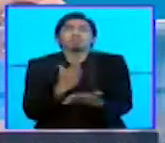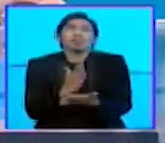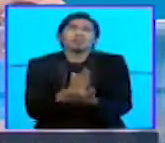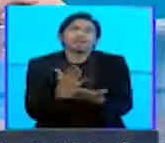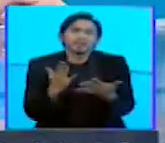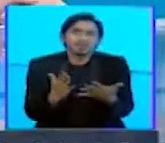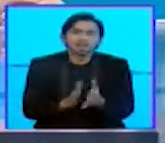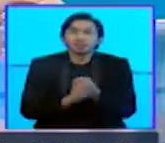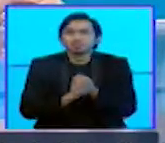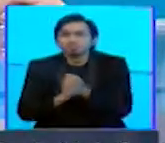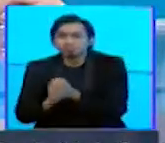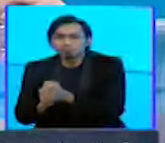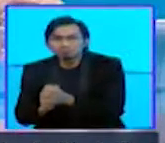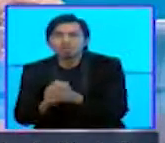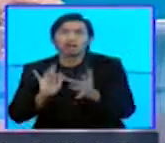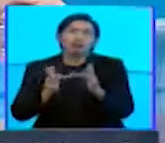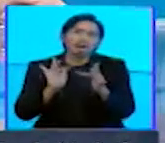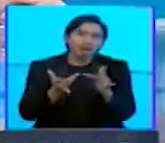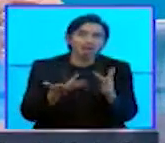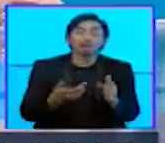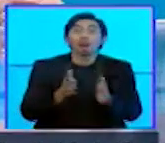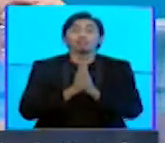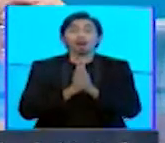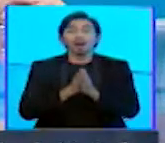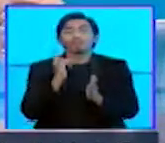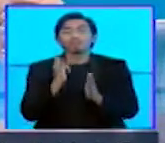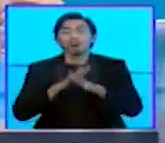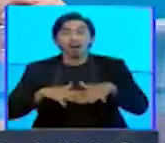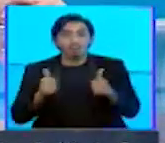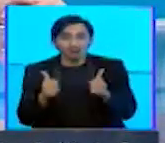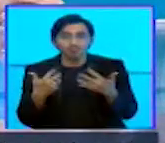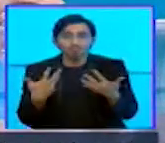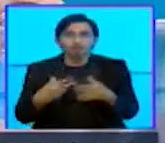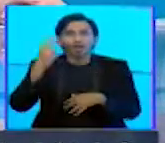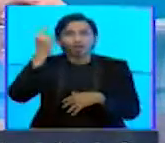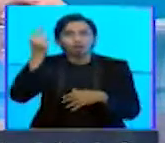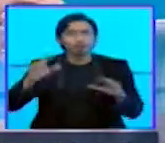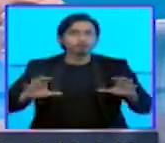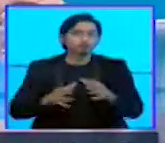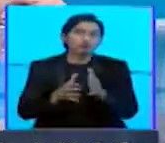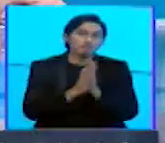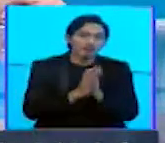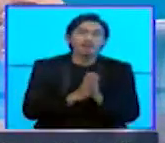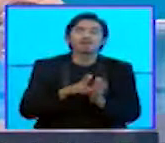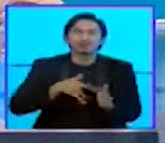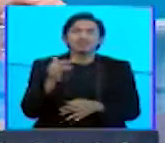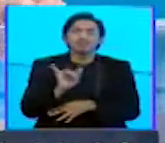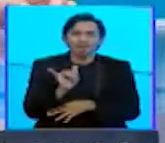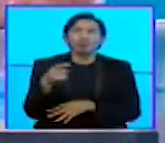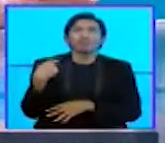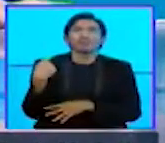dan silaturahmi pun melalui daring agar Lebaran tetap aman. Rindu momen kebersamaan Lebaran juga dirasakan oleh Menteri Pariwisata dan Ekonomi